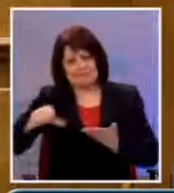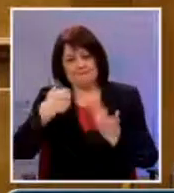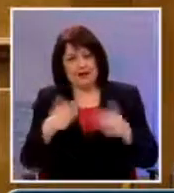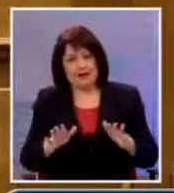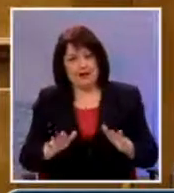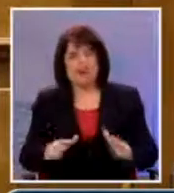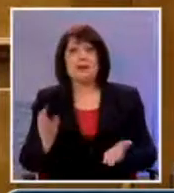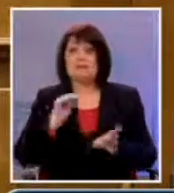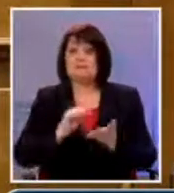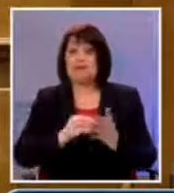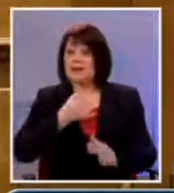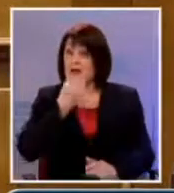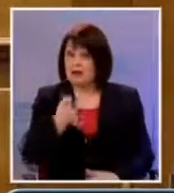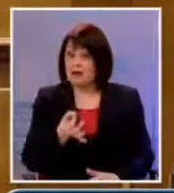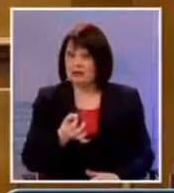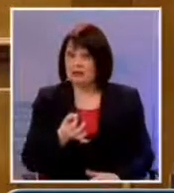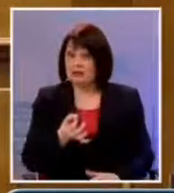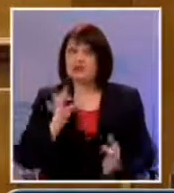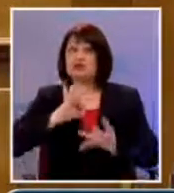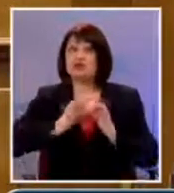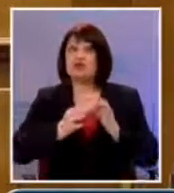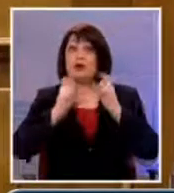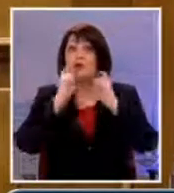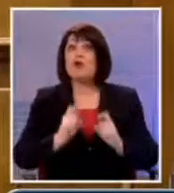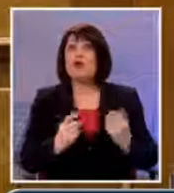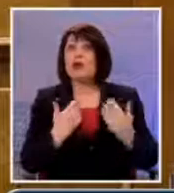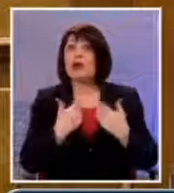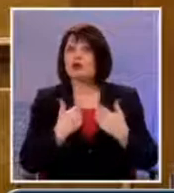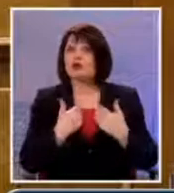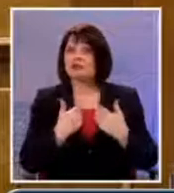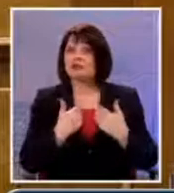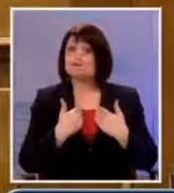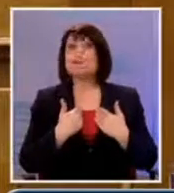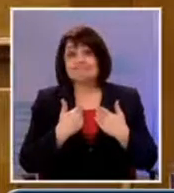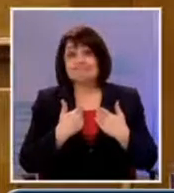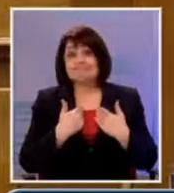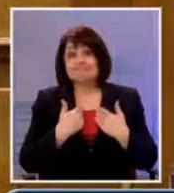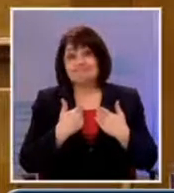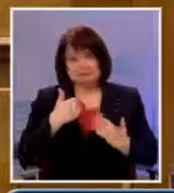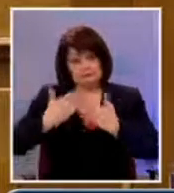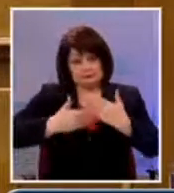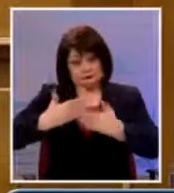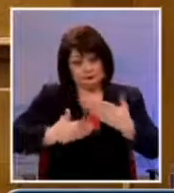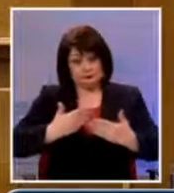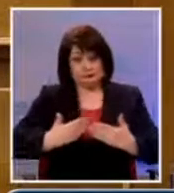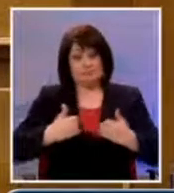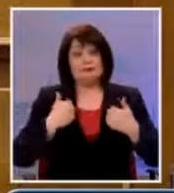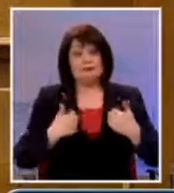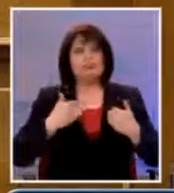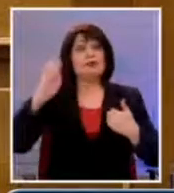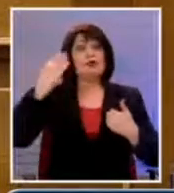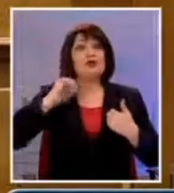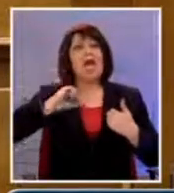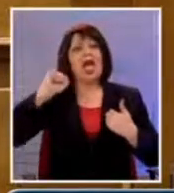Αλλά επαναλαμβάνω για άλλη μια φορά ότι είναι ιστορική μας υποχρέωση. Το χρωστάμε στη γενιά, στον ελληνικό λαό και στη γενιά της εθνικής